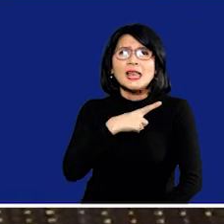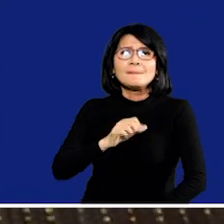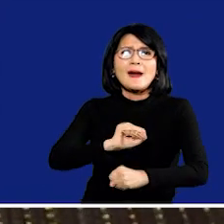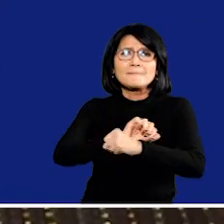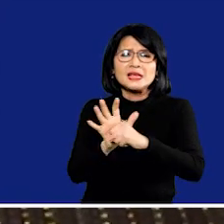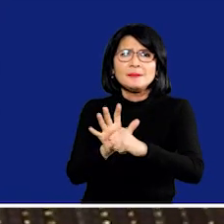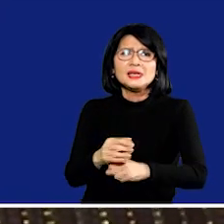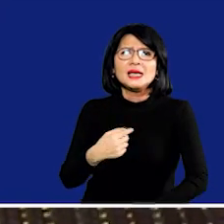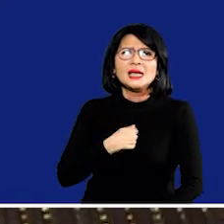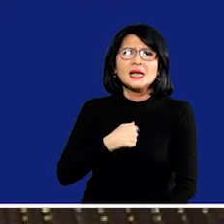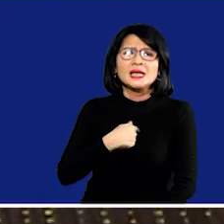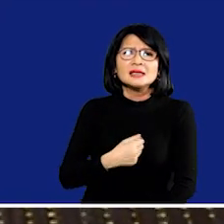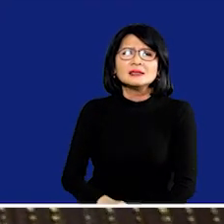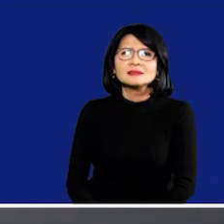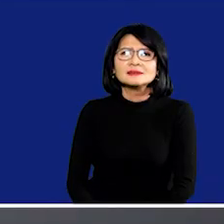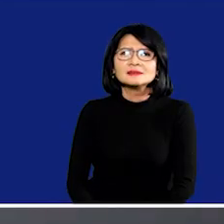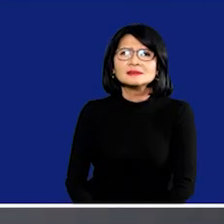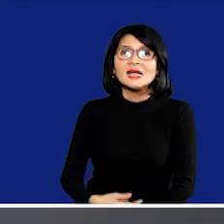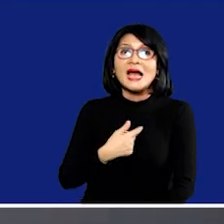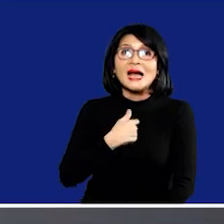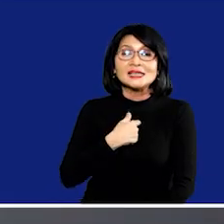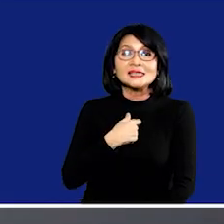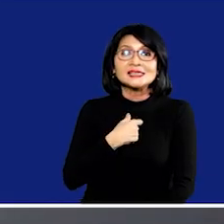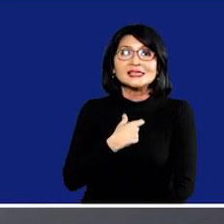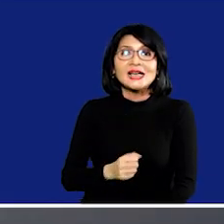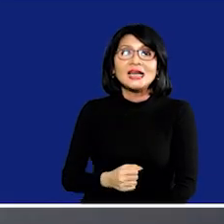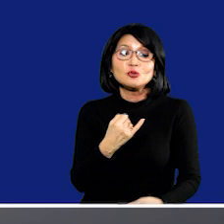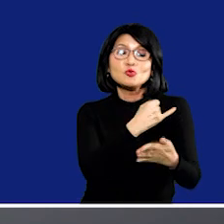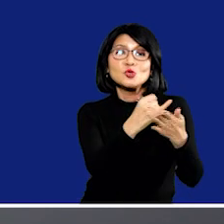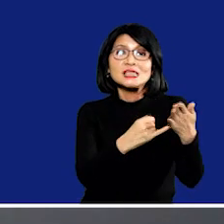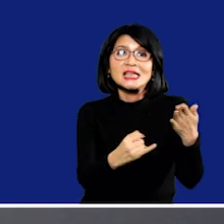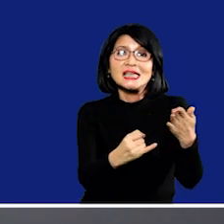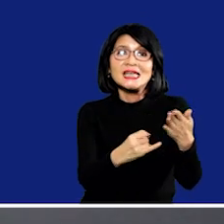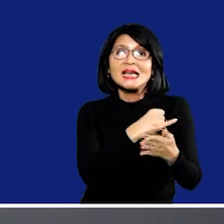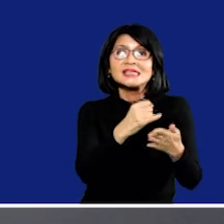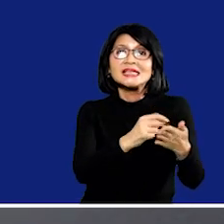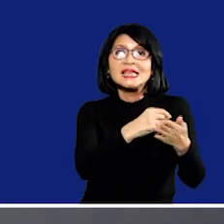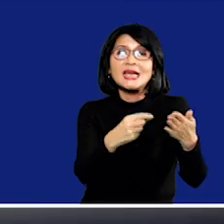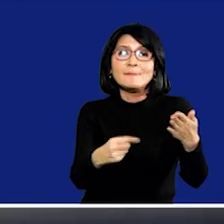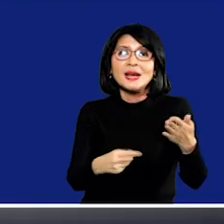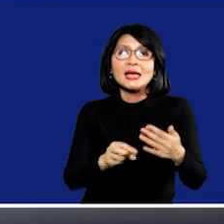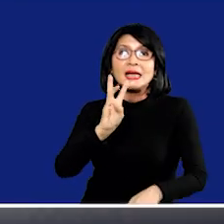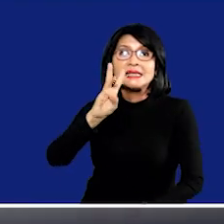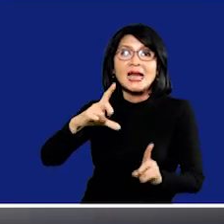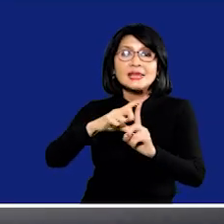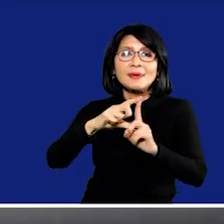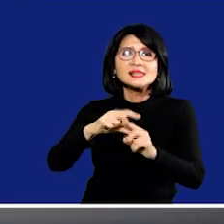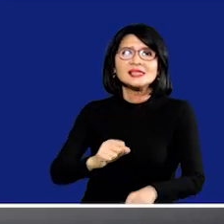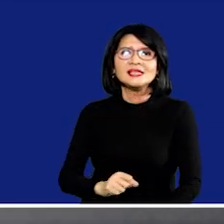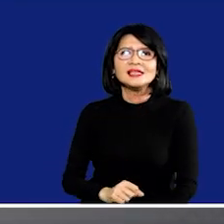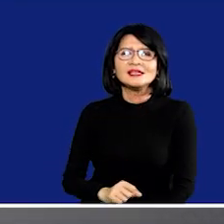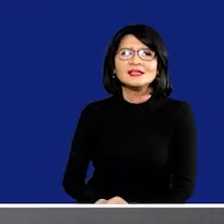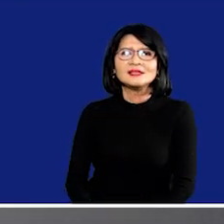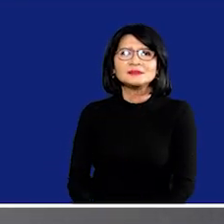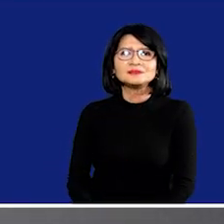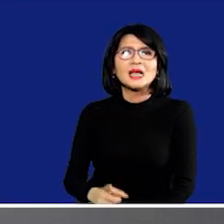semasa pandemi ini saya rasa bidang saya itu komik. Bidang saya itu dalam seni gambar, seni dua dimensi. Nah, makanya